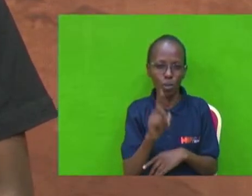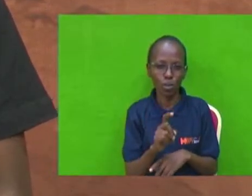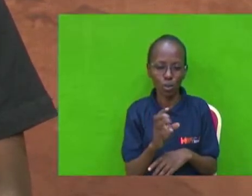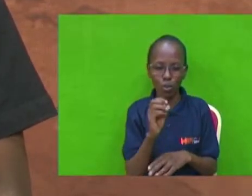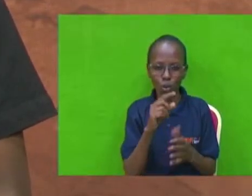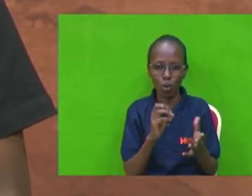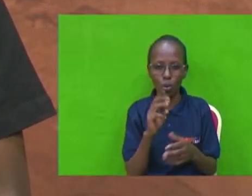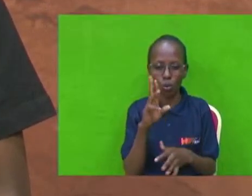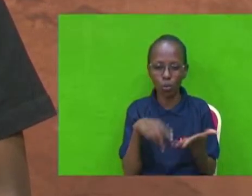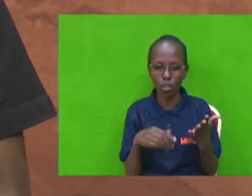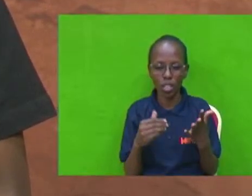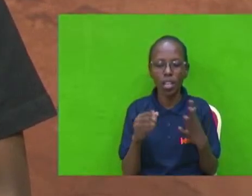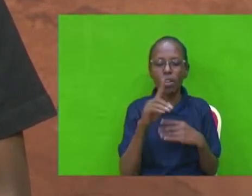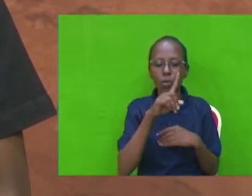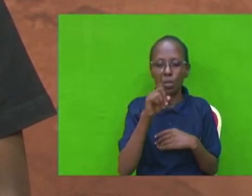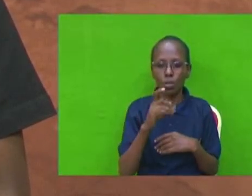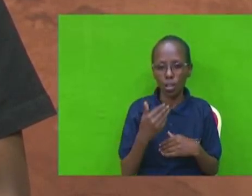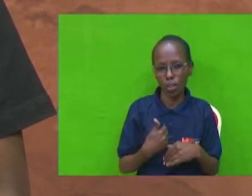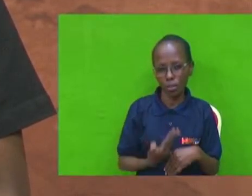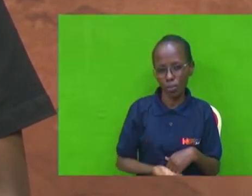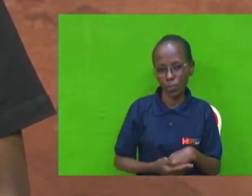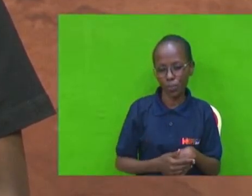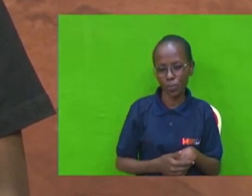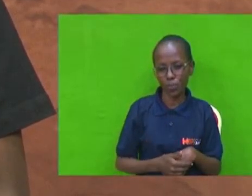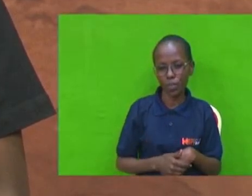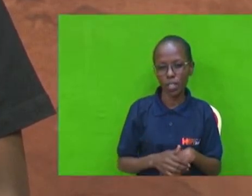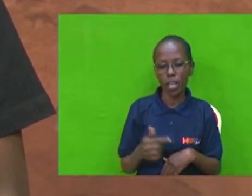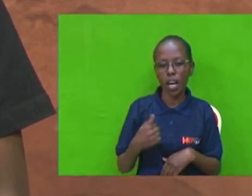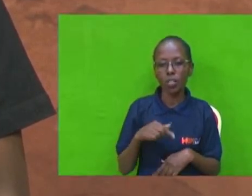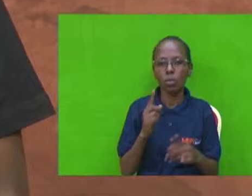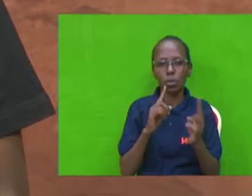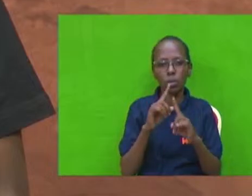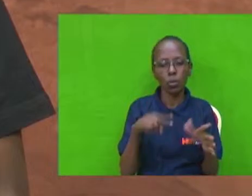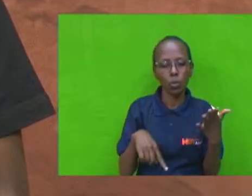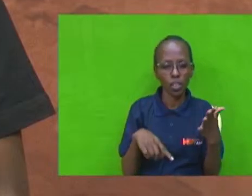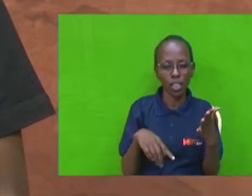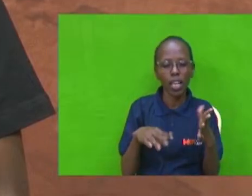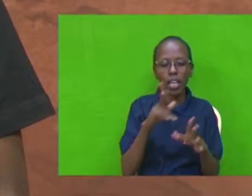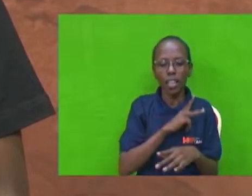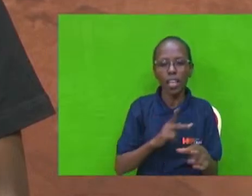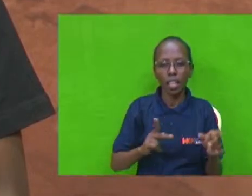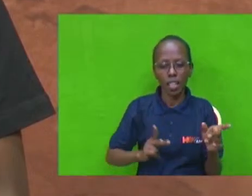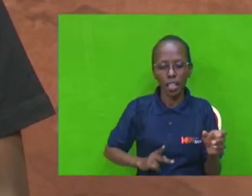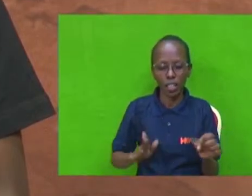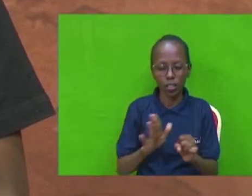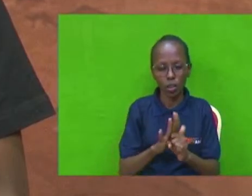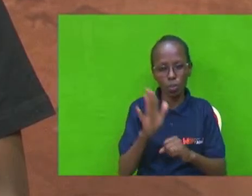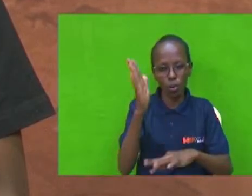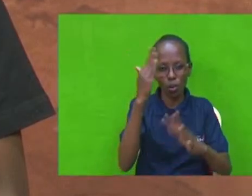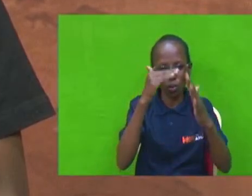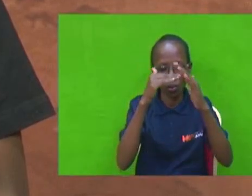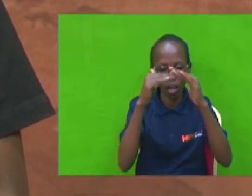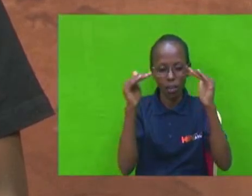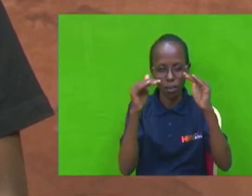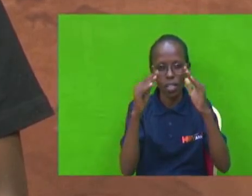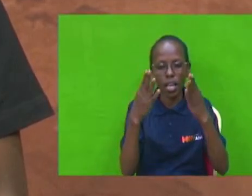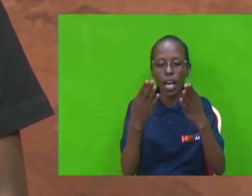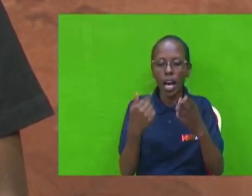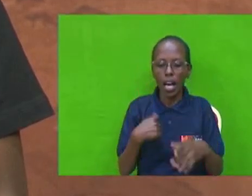Nina swali. Uliza. Tunaambiwa sasa ufalme wa mbinguni tunafaa kuwa kama watoto